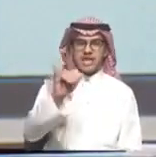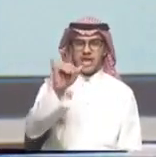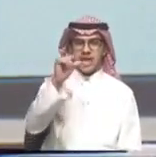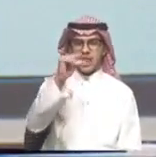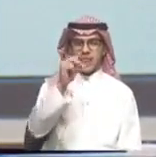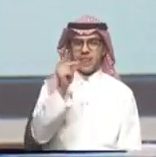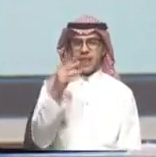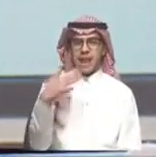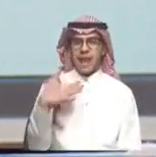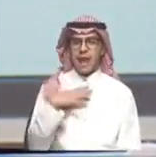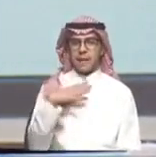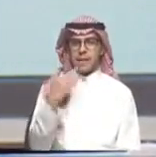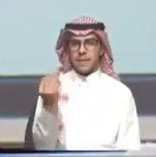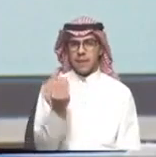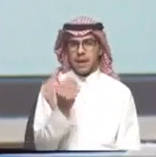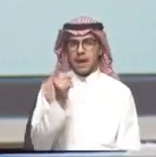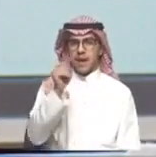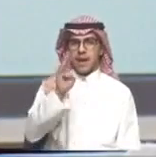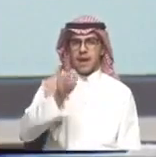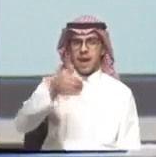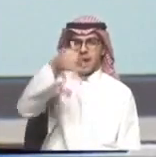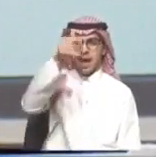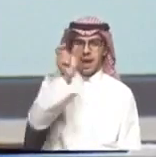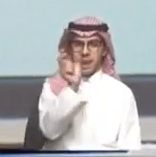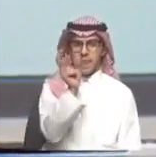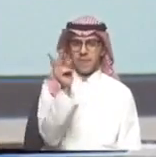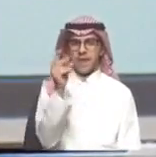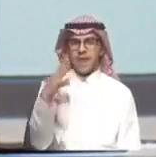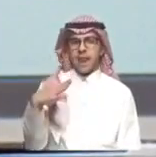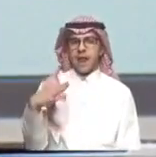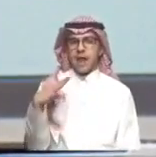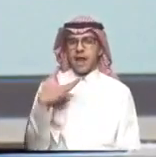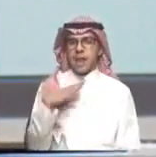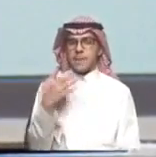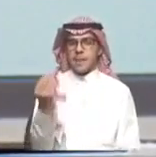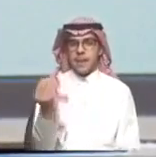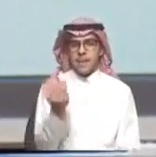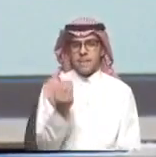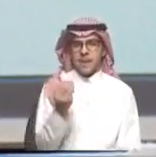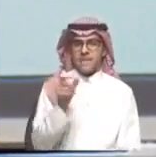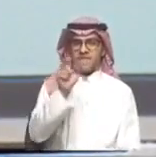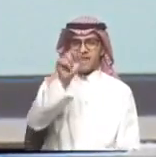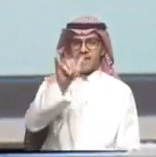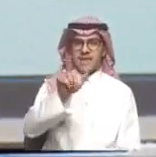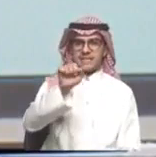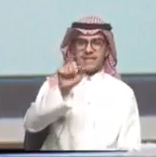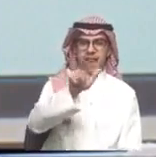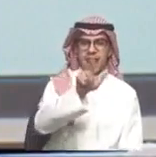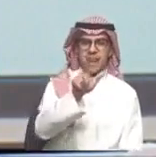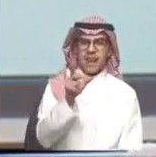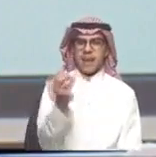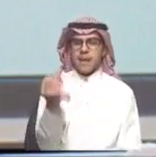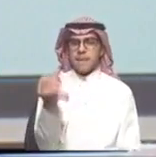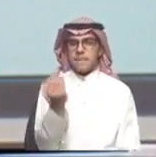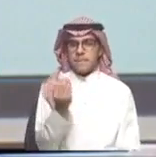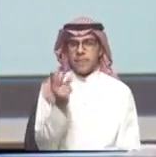العزيز وصاحب السمو الملكي الأمير راكان بن سلمان بن عبد العزيز وصاحب السمو الملكي الأمير فيصل بن أحمد بن